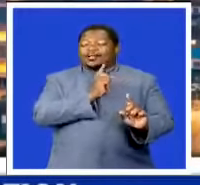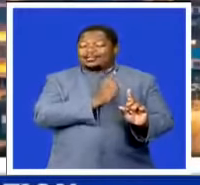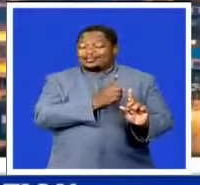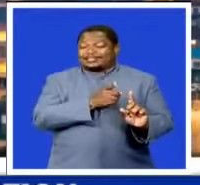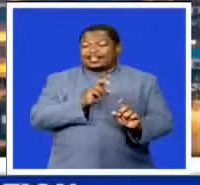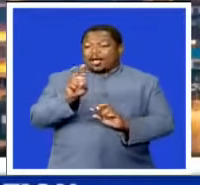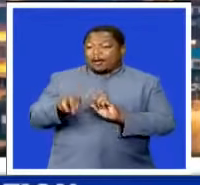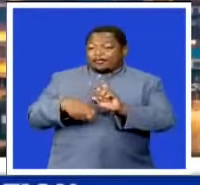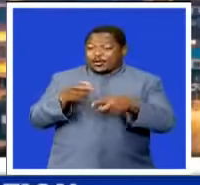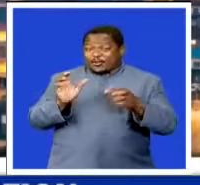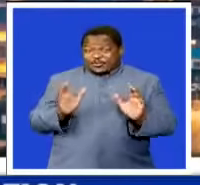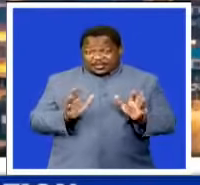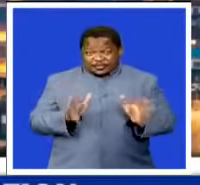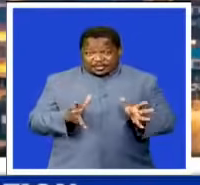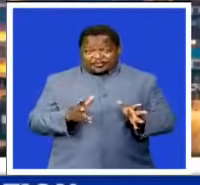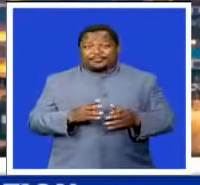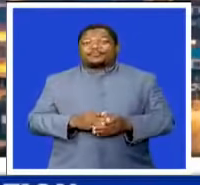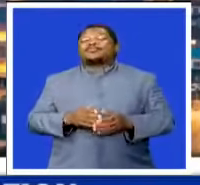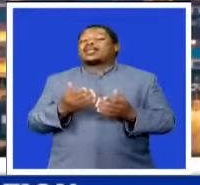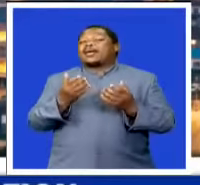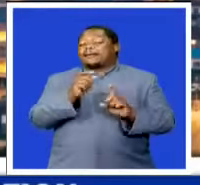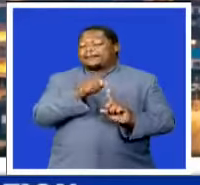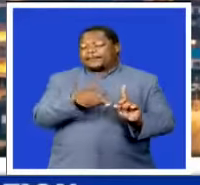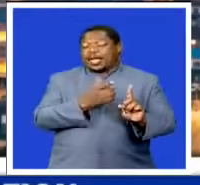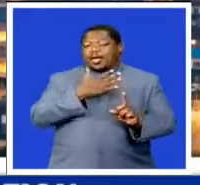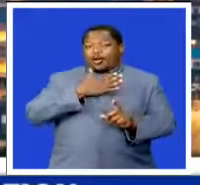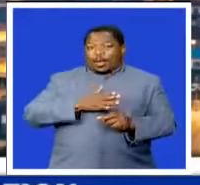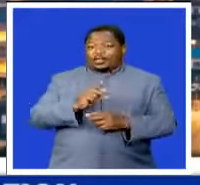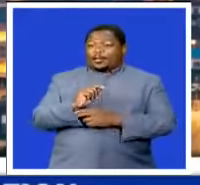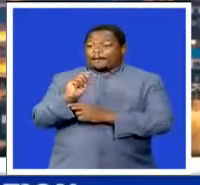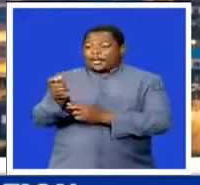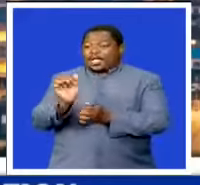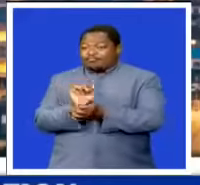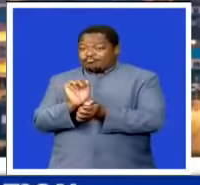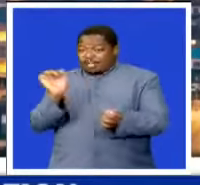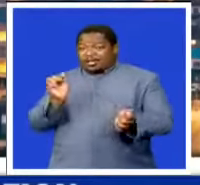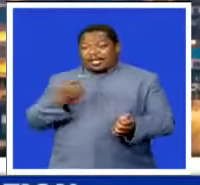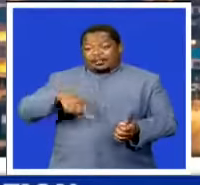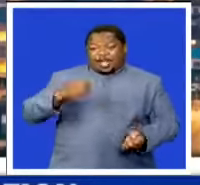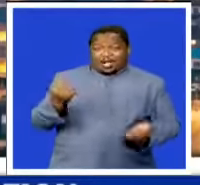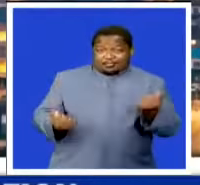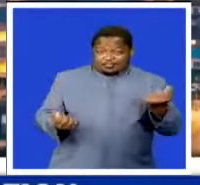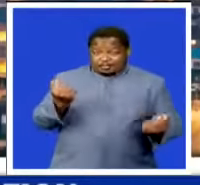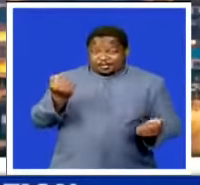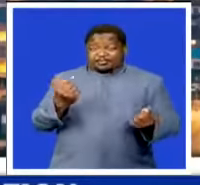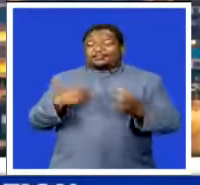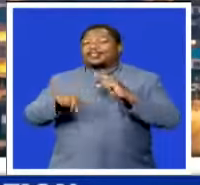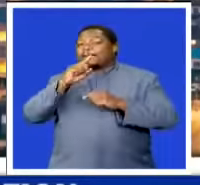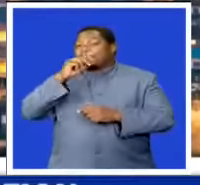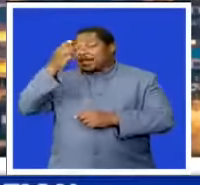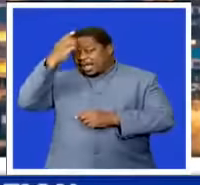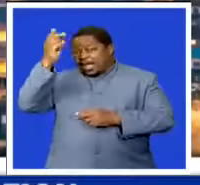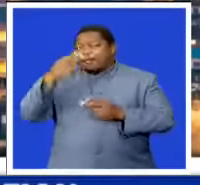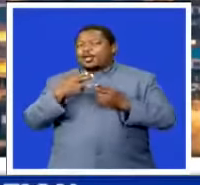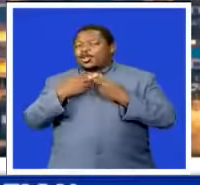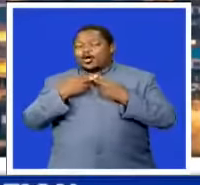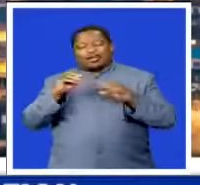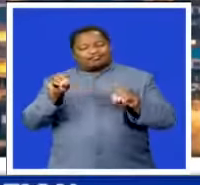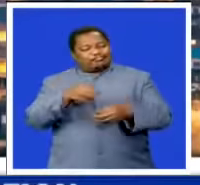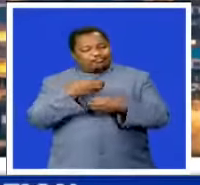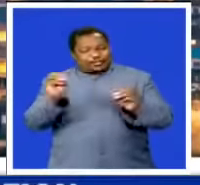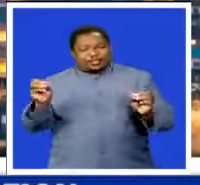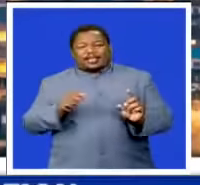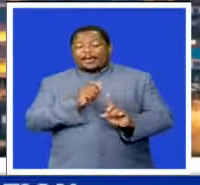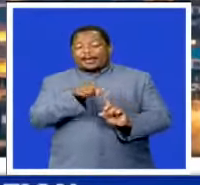sethizathu ukuthi mnisi uphenyelwa nekuthi akasiyo ingxenye sigungu pheceleti isyndicate lebesithansa